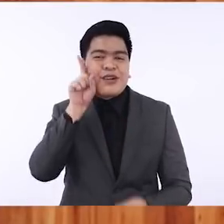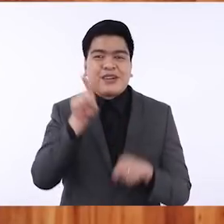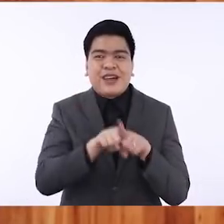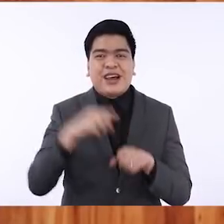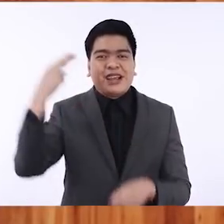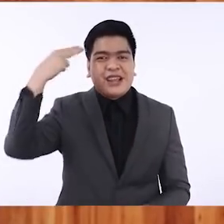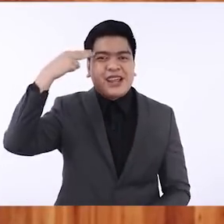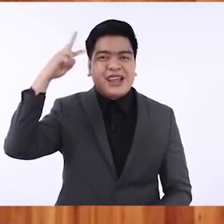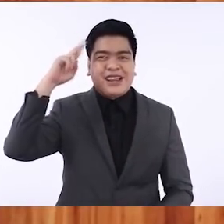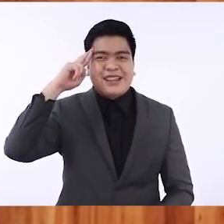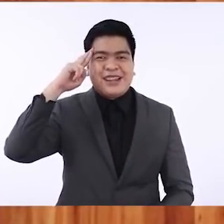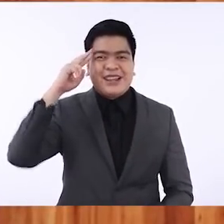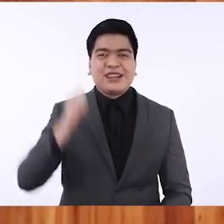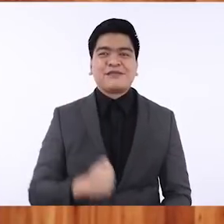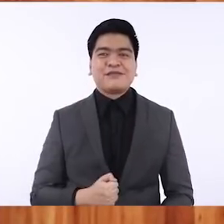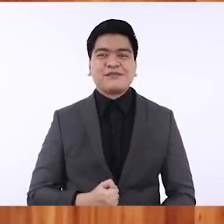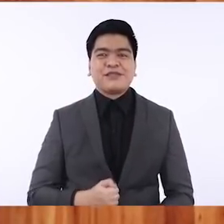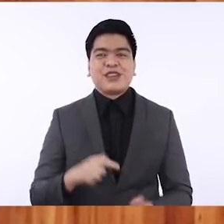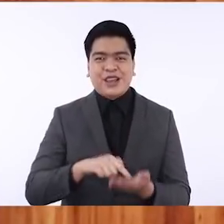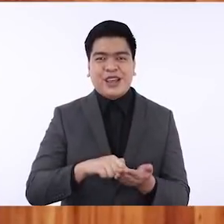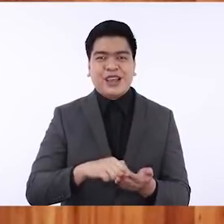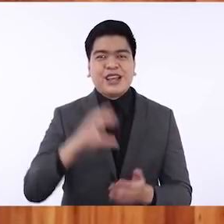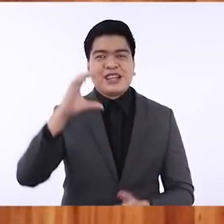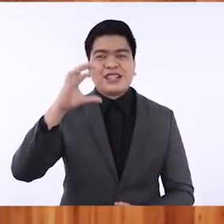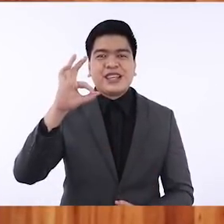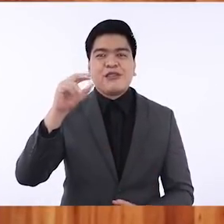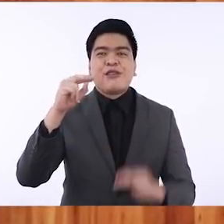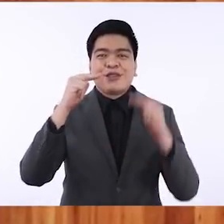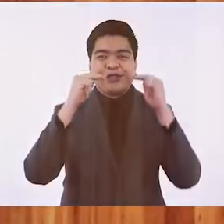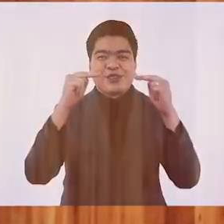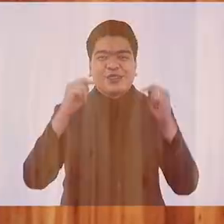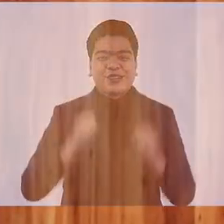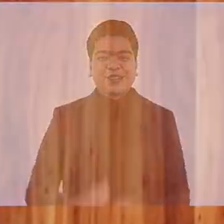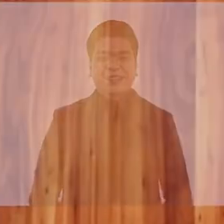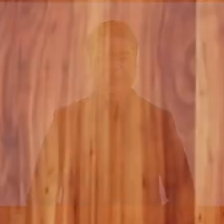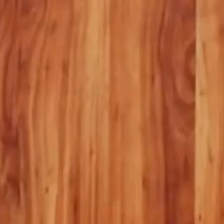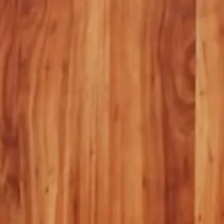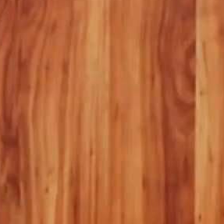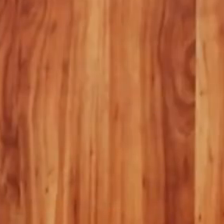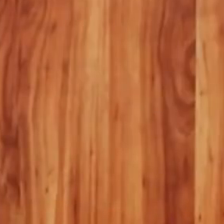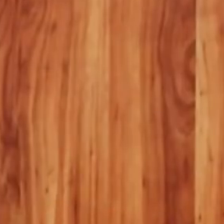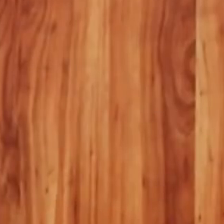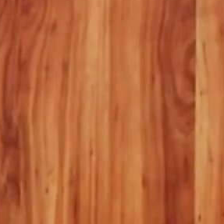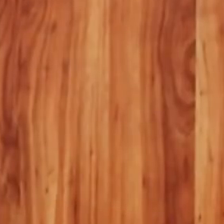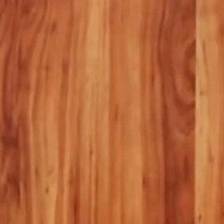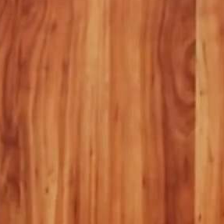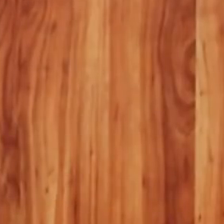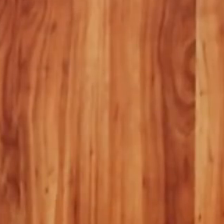kapatid na Haji Rieta. At ito ang CFO News.